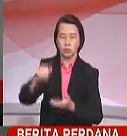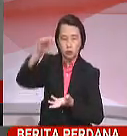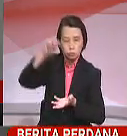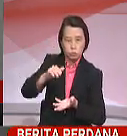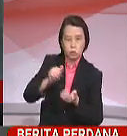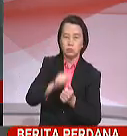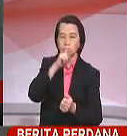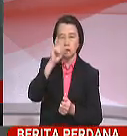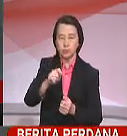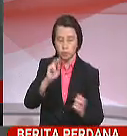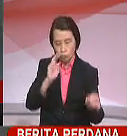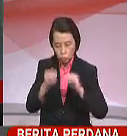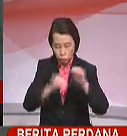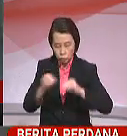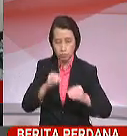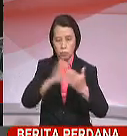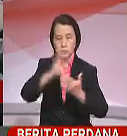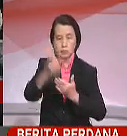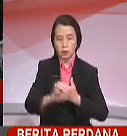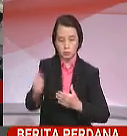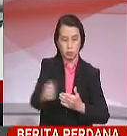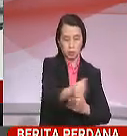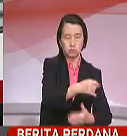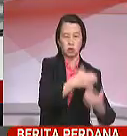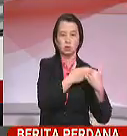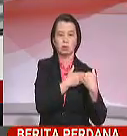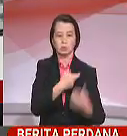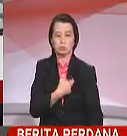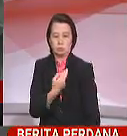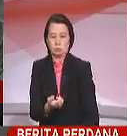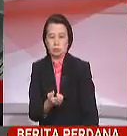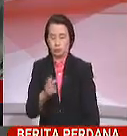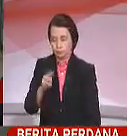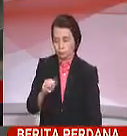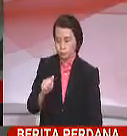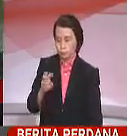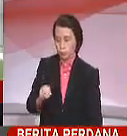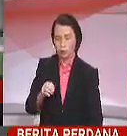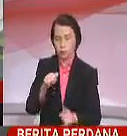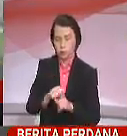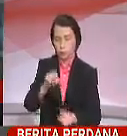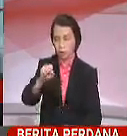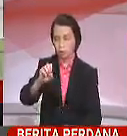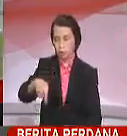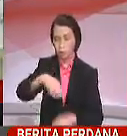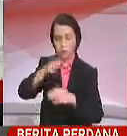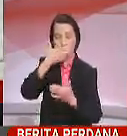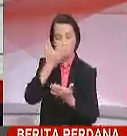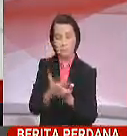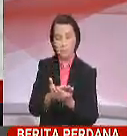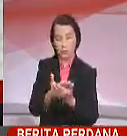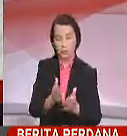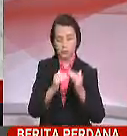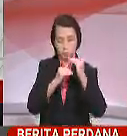dikurangkan dengan tidak perlu mengubah suai kalender masing-masing dan menanggung kerugian. MEM juga akan mengenakan SOP yang lebih baik pada